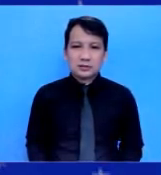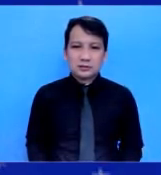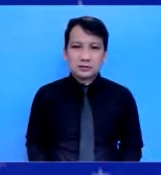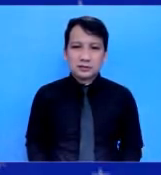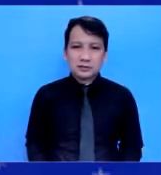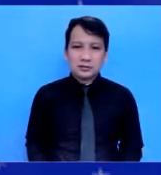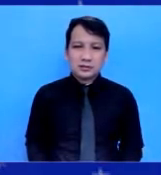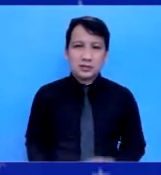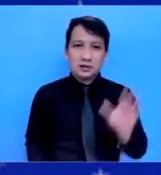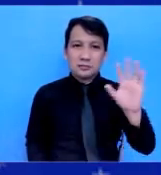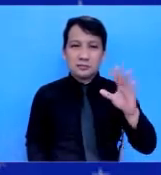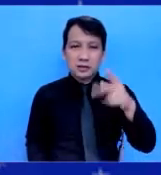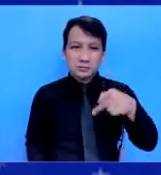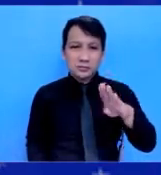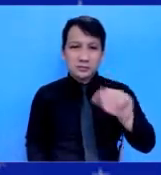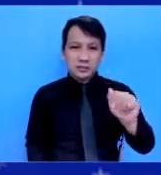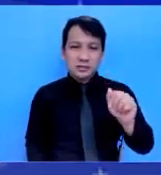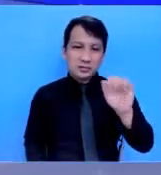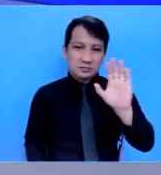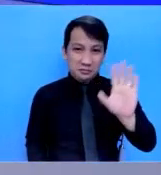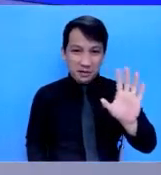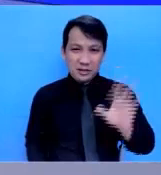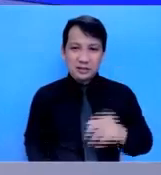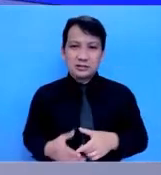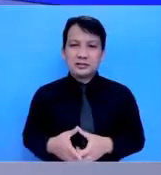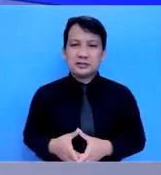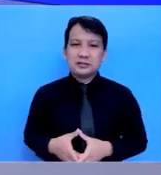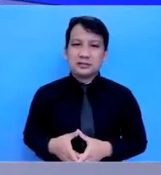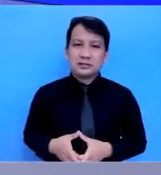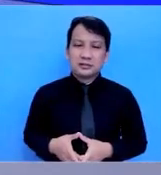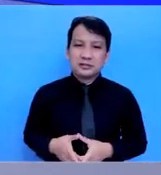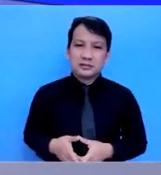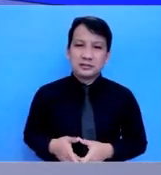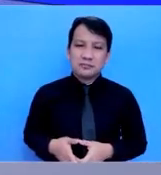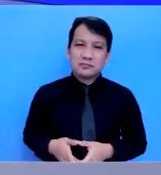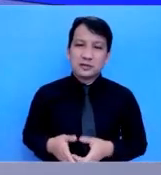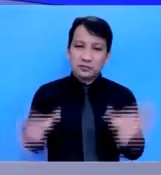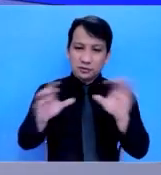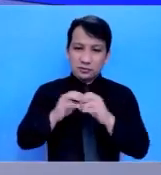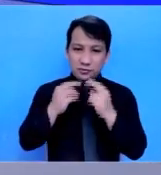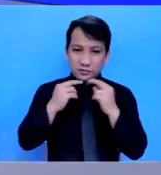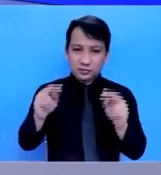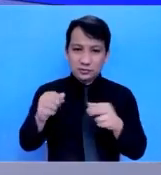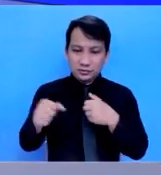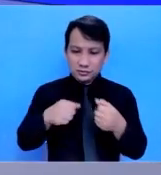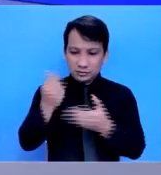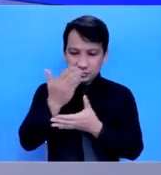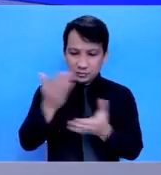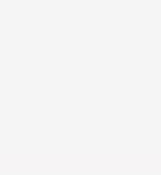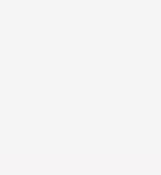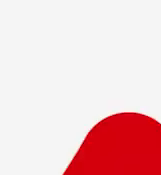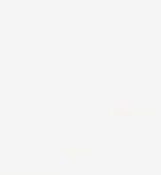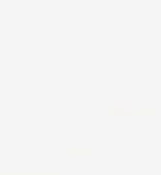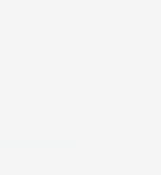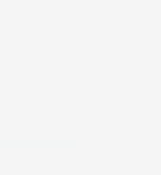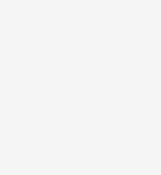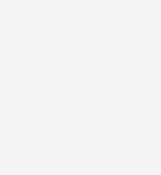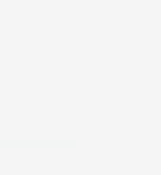Bye PBA! At yan po ang ating Frontline News Sports. Ako po si Gretchen Holmes.